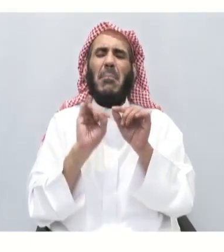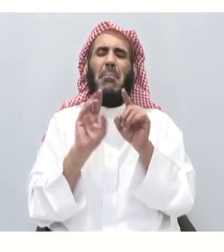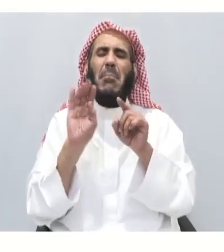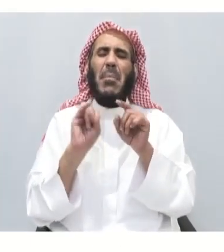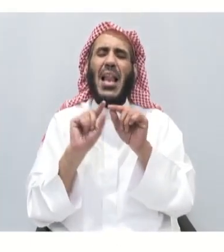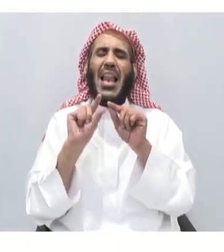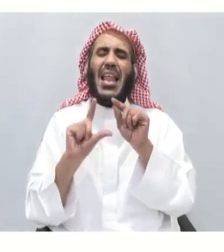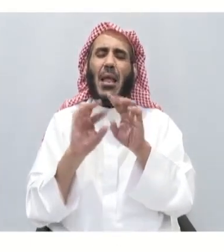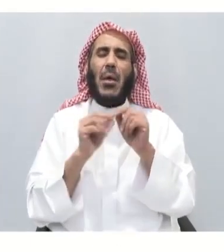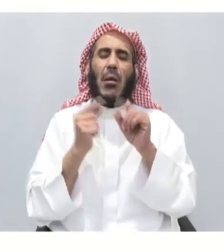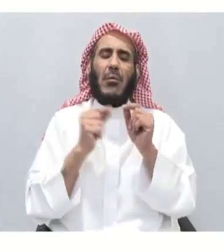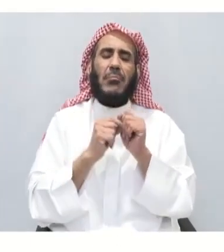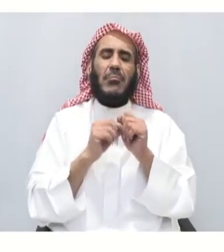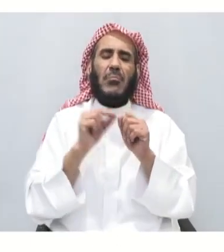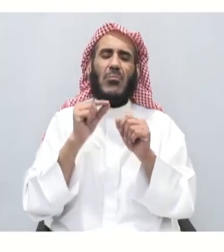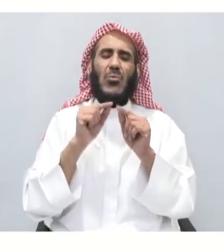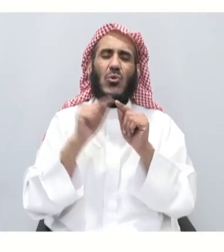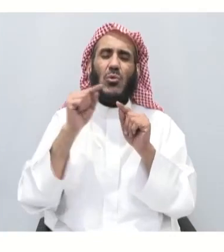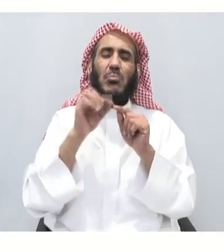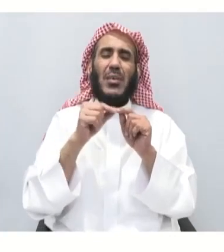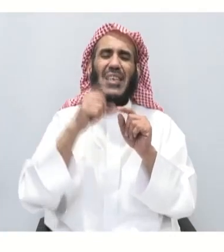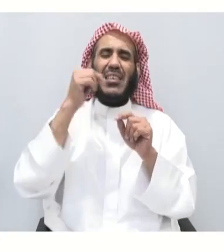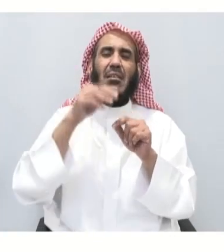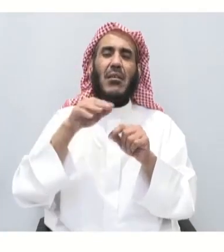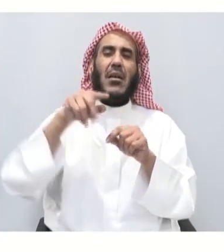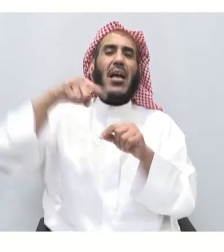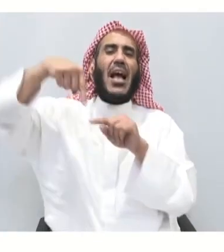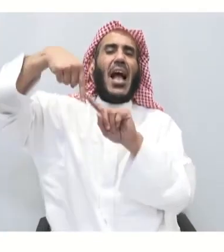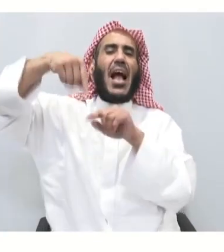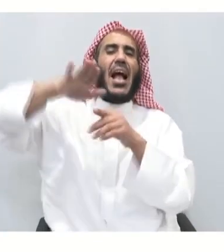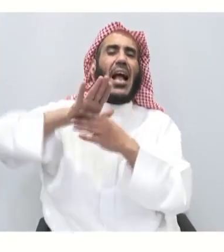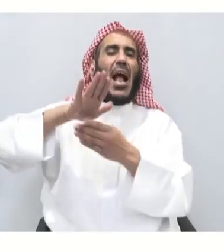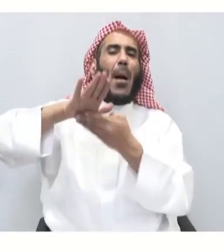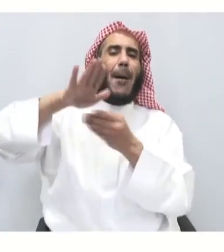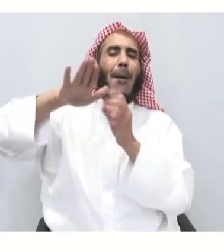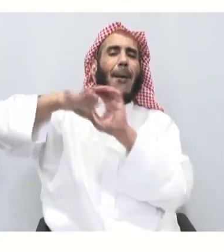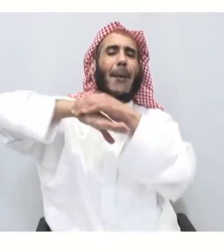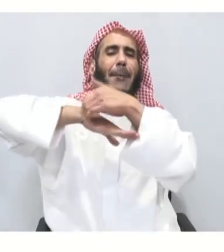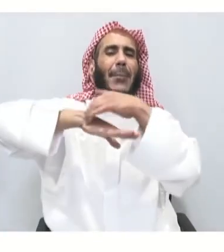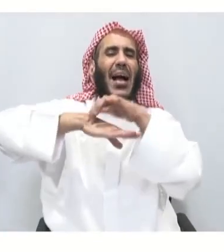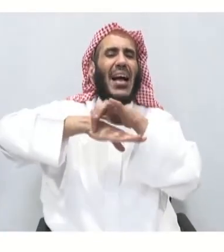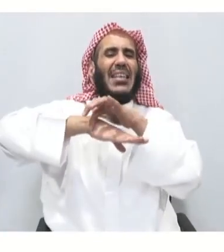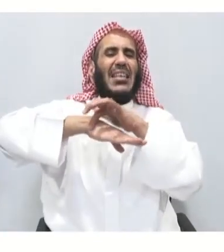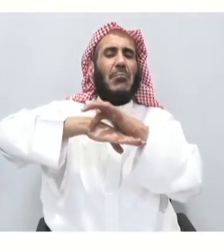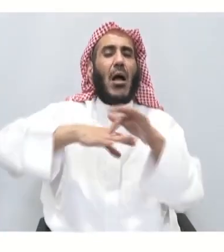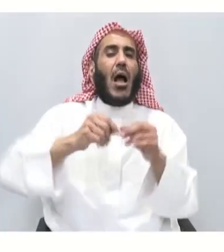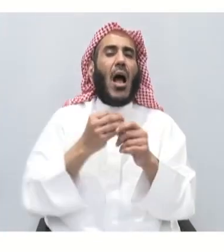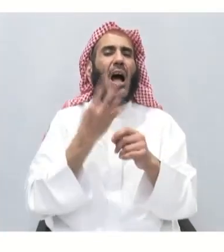حين يبلغ سل سمك الجلد في كعب القدم 4 من